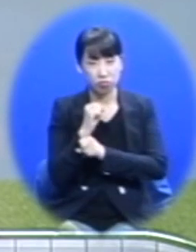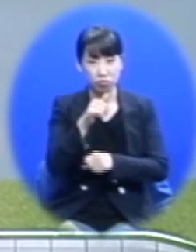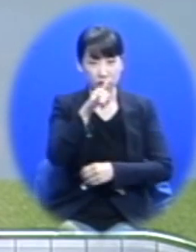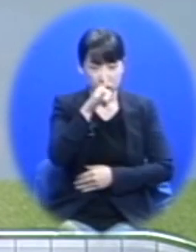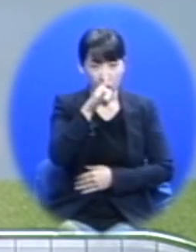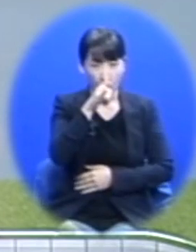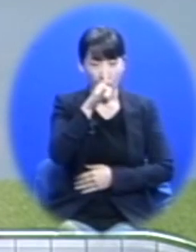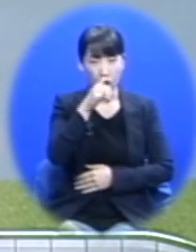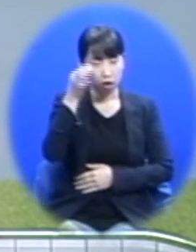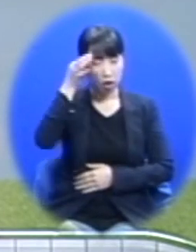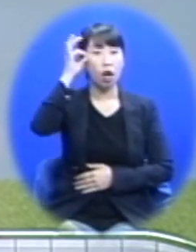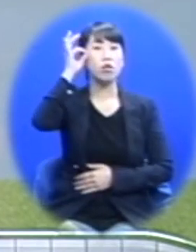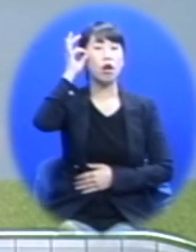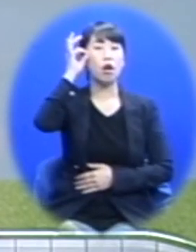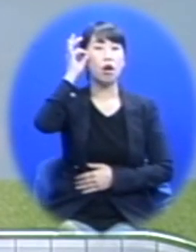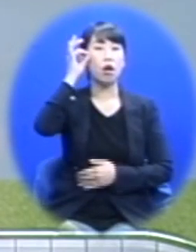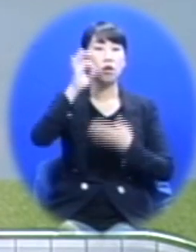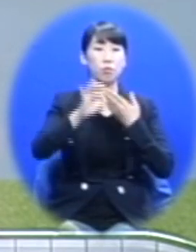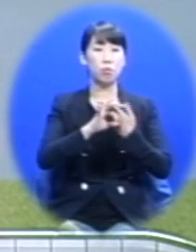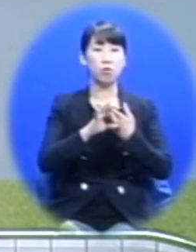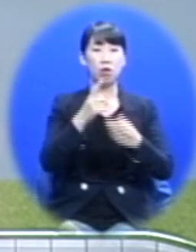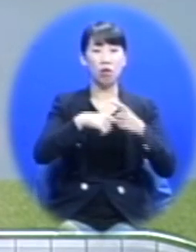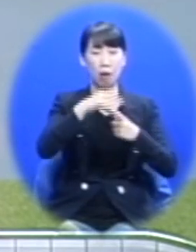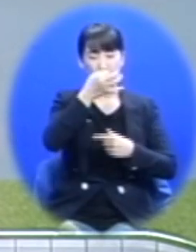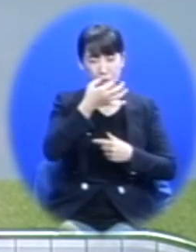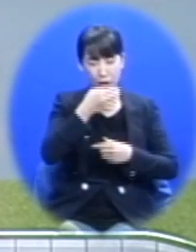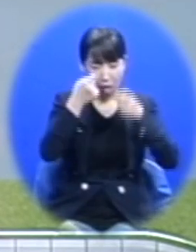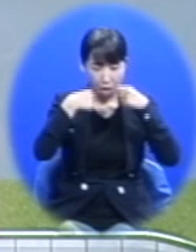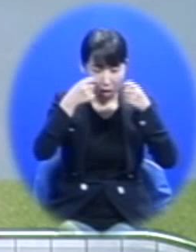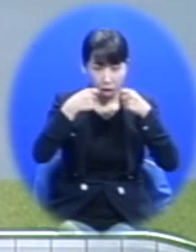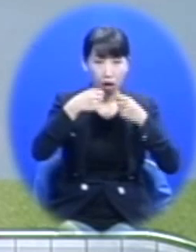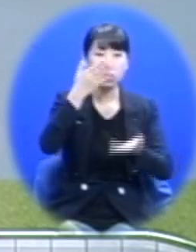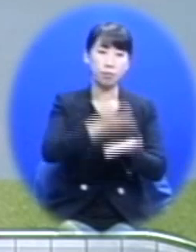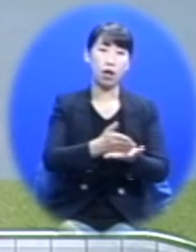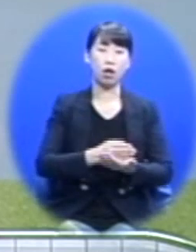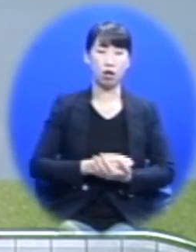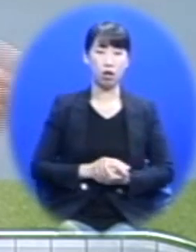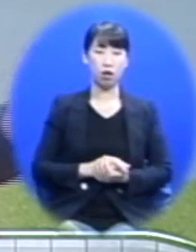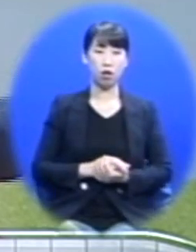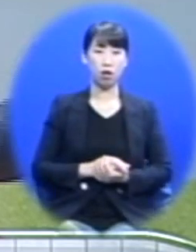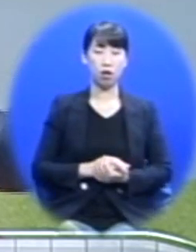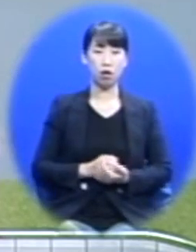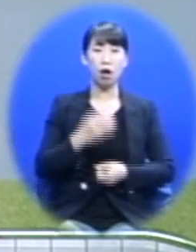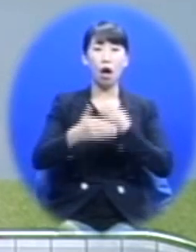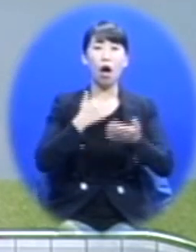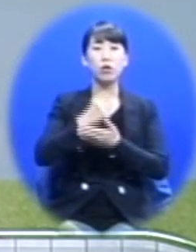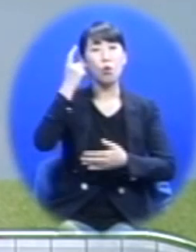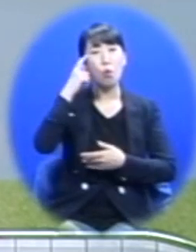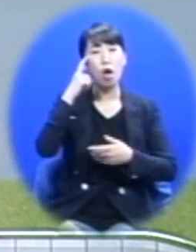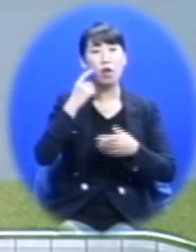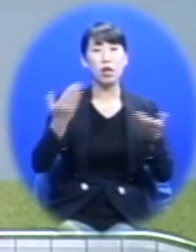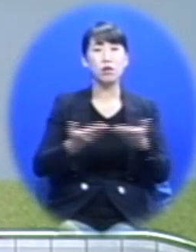의지하고 있었구나 하는 것이 깨달아진다면 더 이상 울고불고 할 문제가 아닙니다. 하나님 왜 이런 일이 나에게 닥쳤어요? 그럴